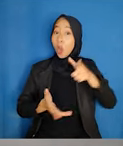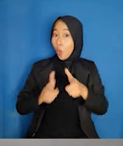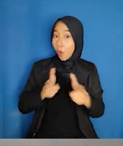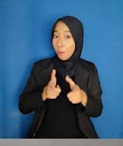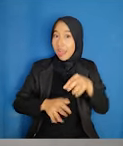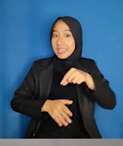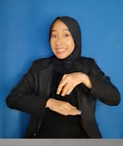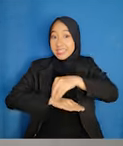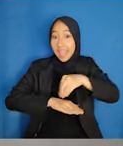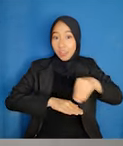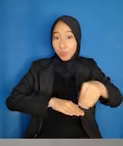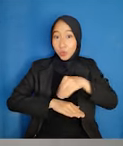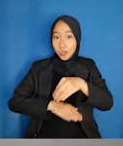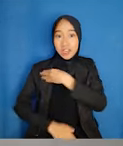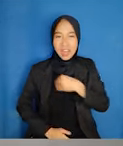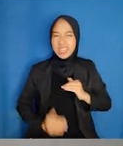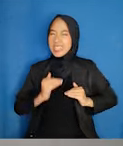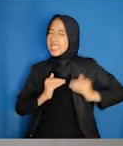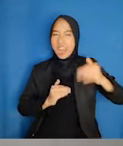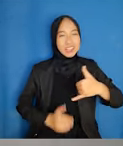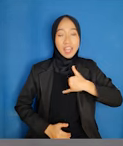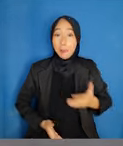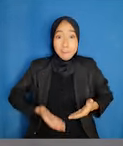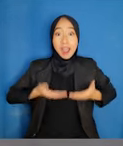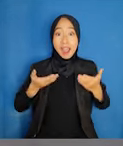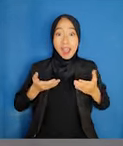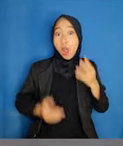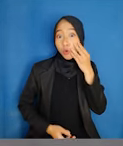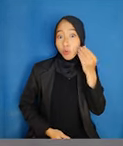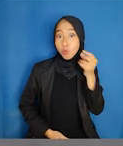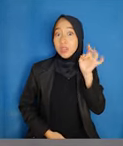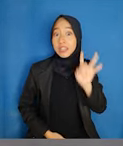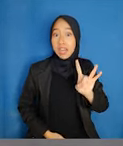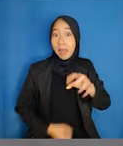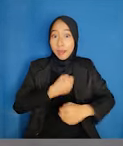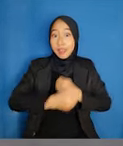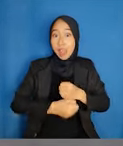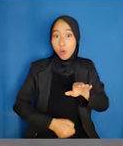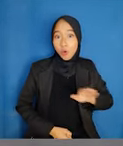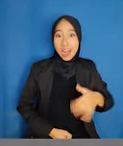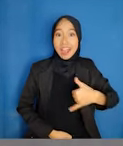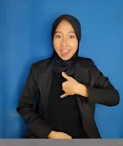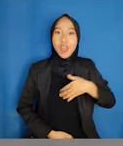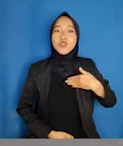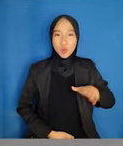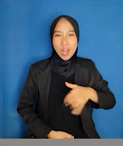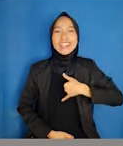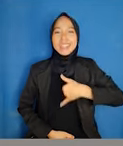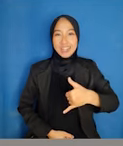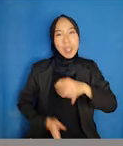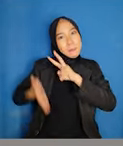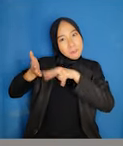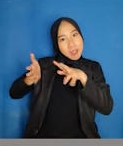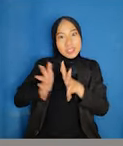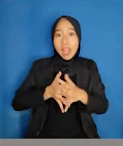catur. Dan yang sangat saya banggakan sekali adalah pas umur 8 tahun Bunganya udah khatam Al-Qur'an.